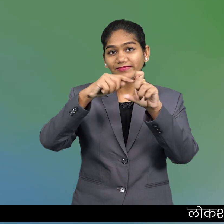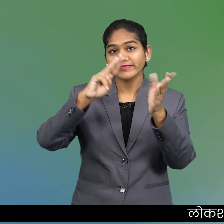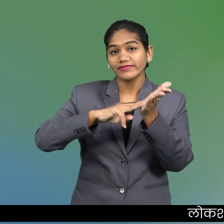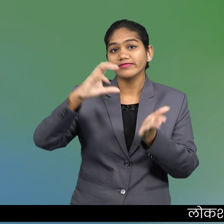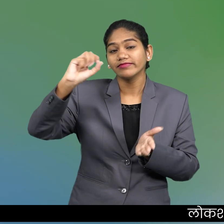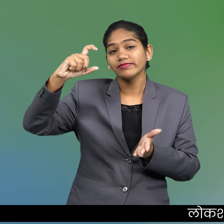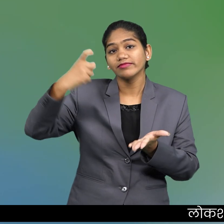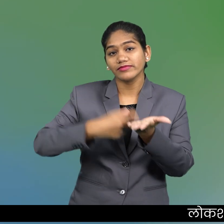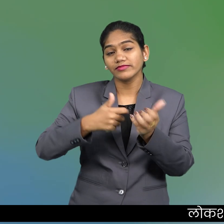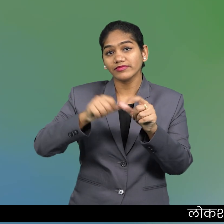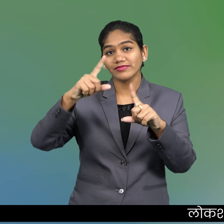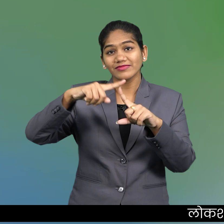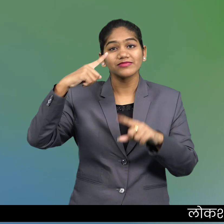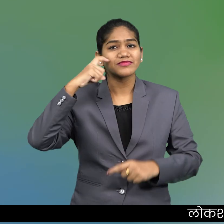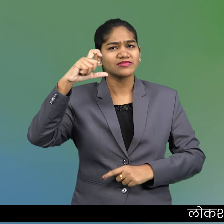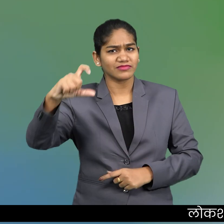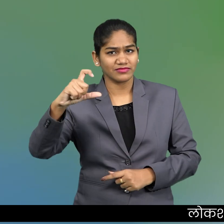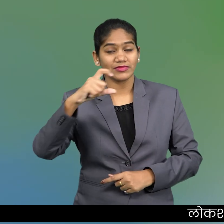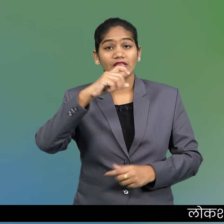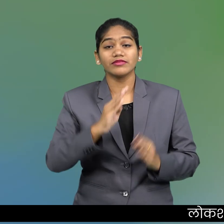लोकशाही, भांडवलशाही.